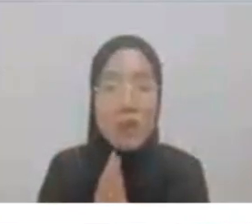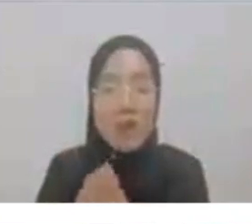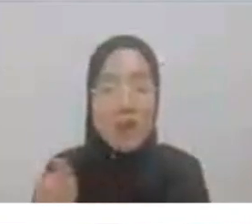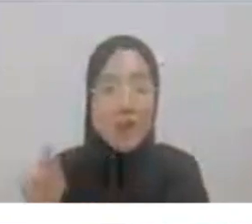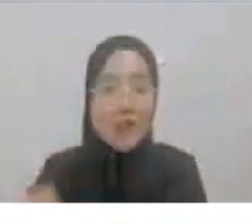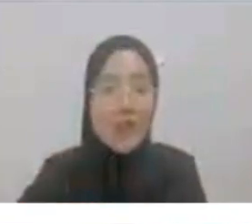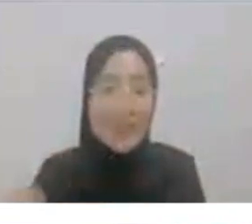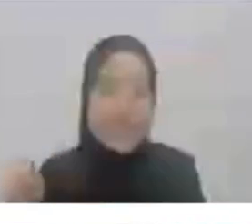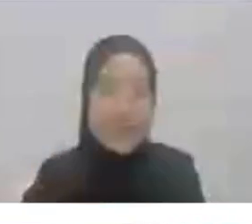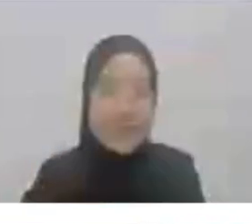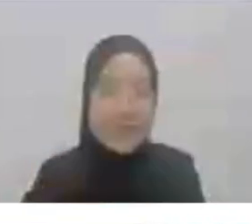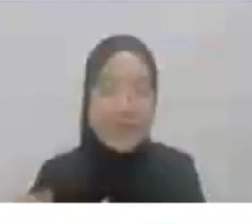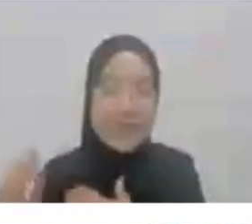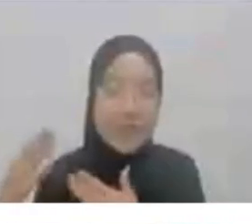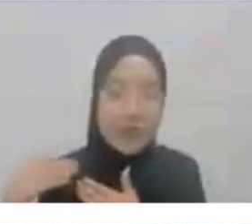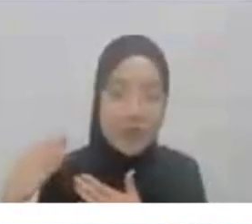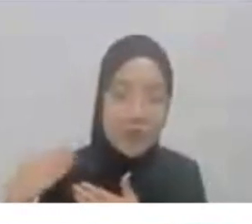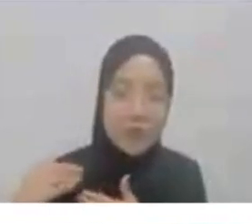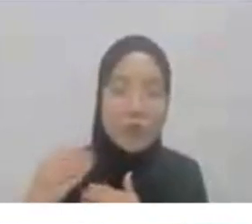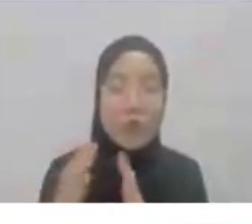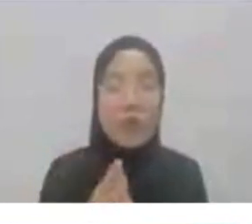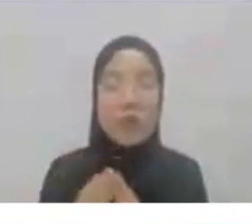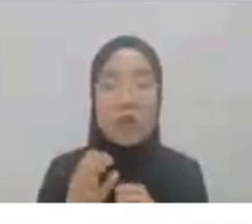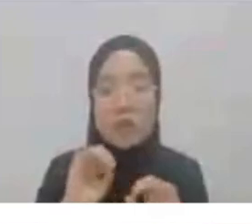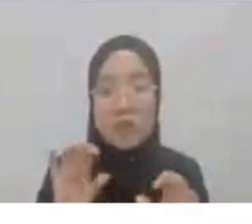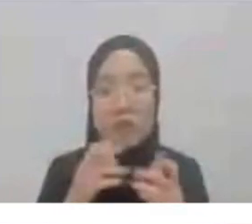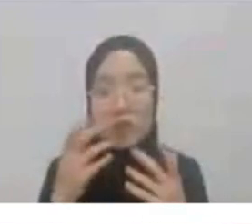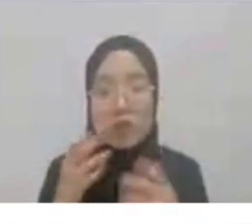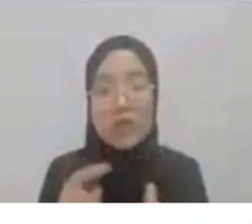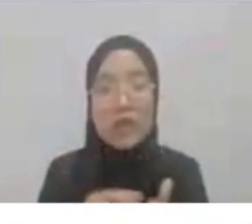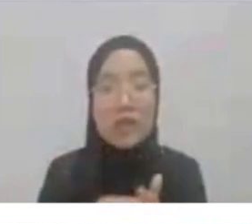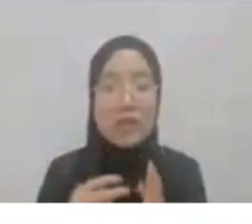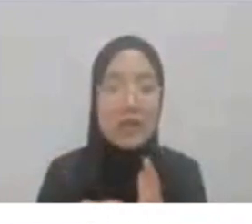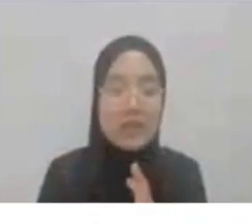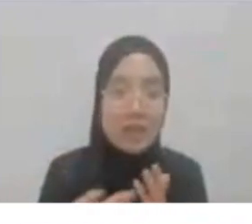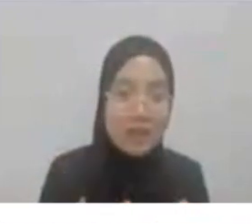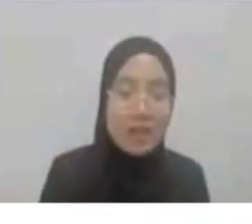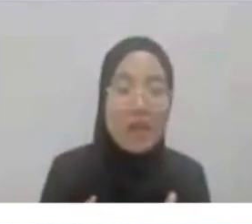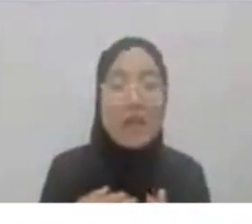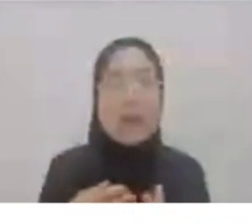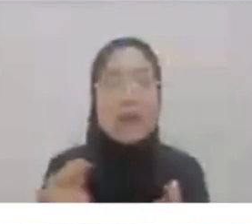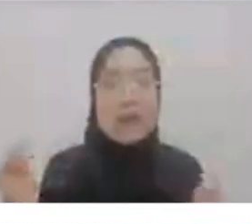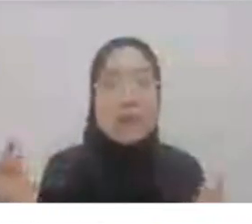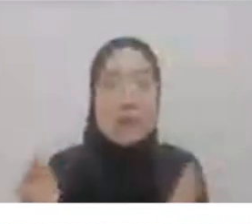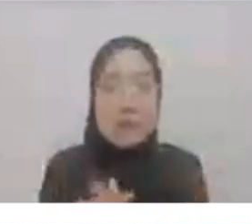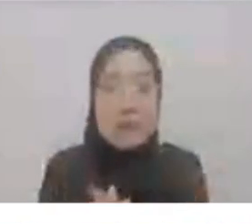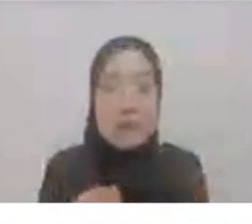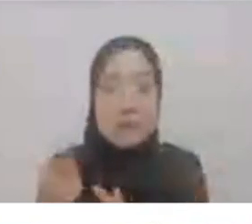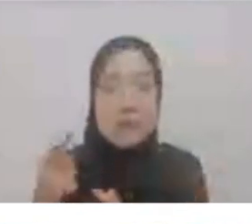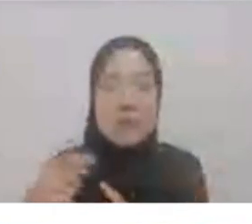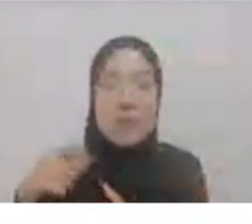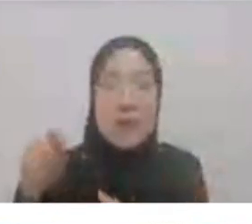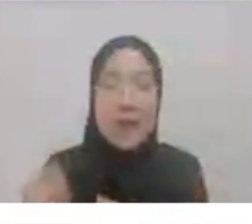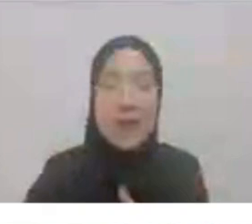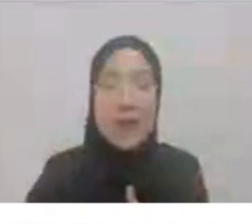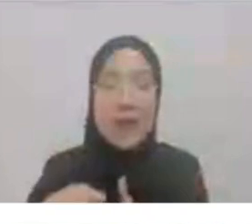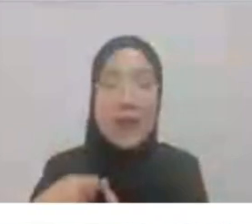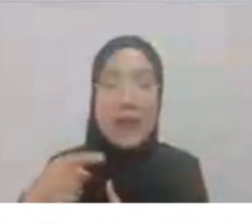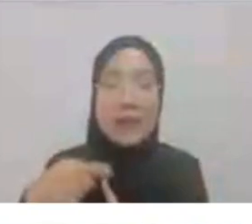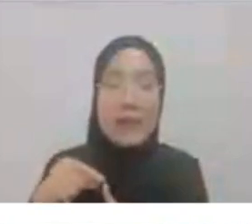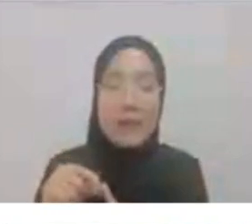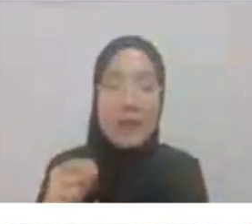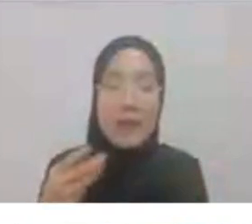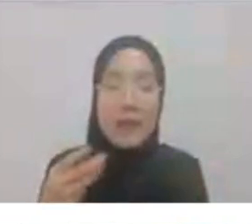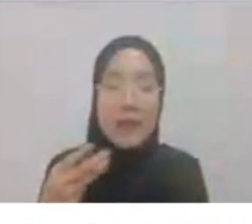saksi mandat pemohon dan seterusnya dianggap diucapkan dengan demikian dari pemohon terkait adanya pemilih yang menggunakan atpl Jawa Barat dimasukkan dalam daftar hadir